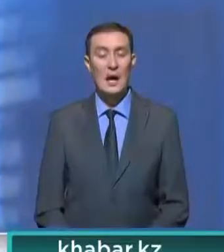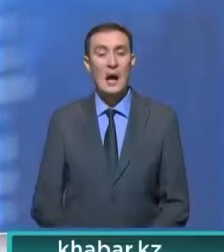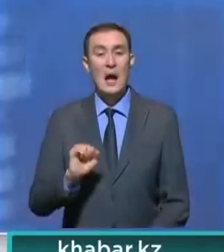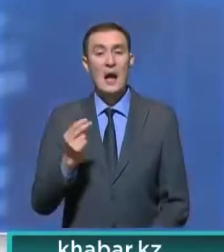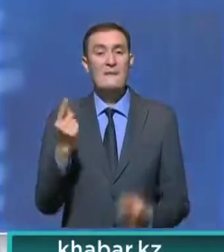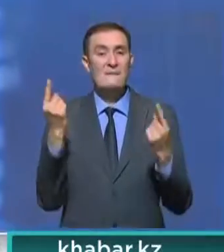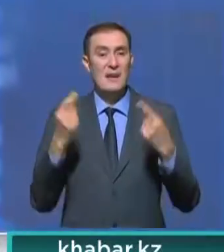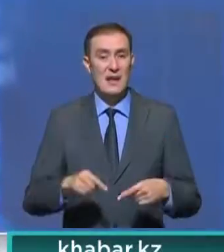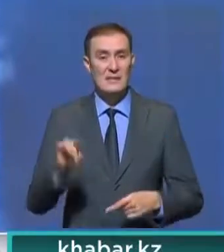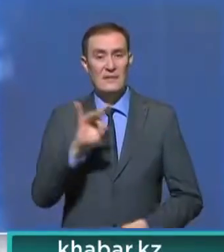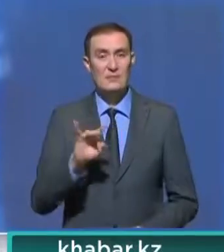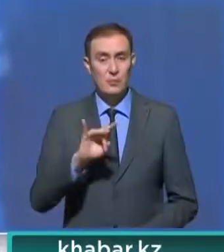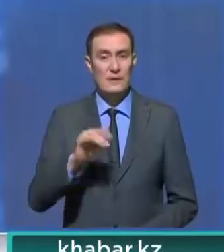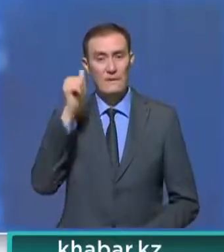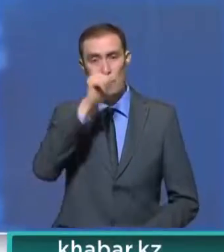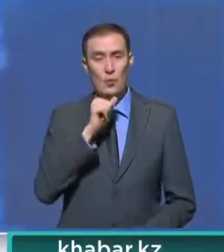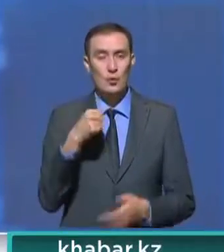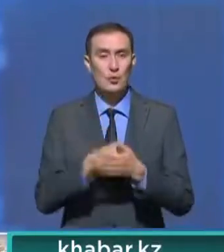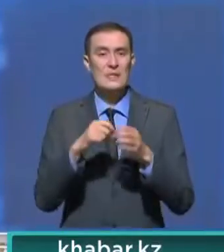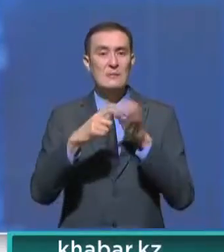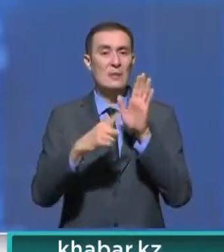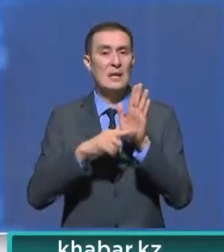Между тем, инфляция в республике в годовом выражении достигла